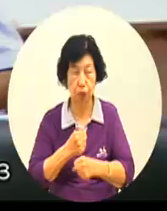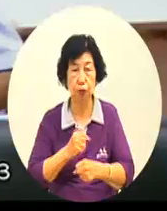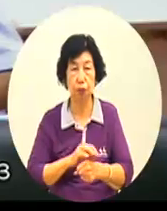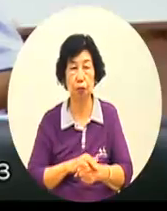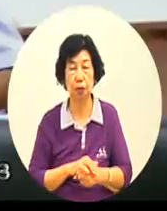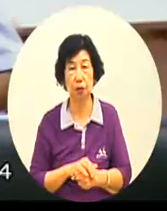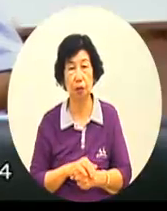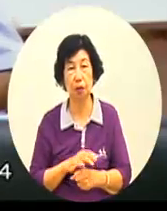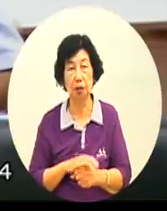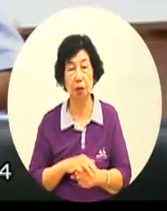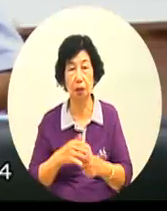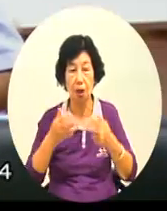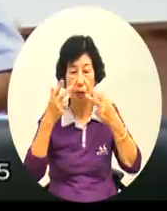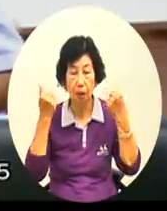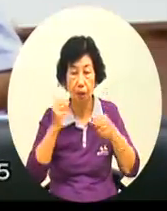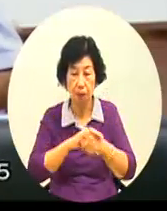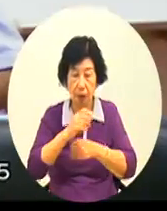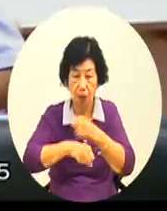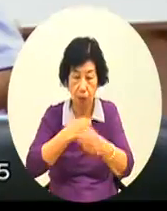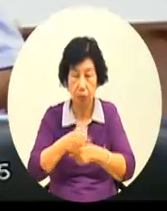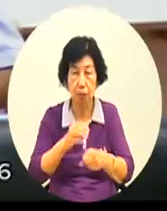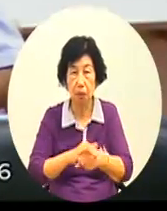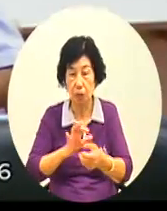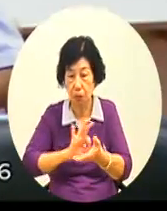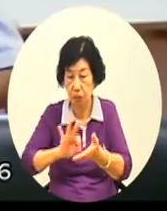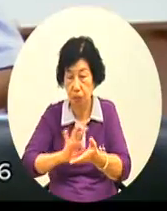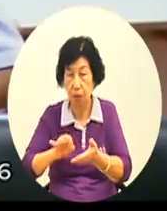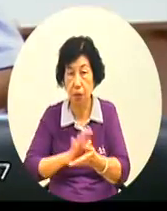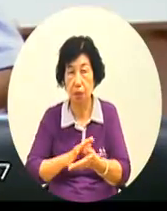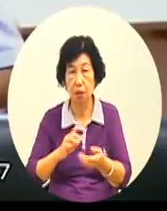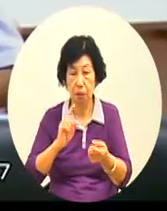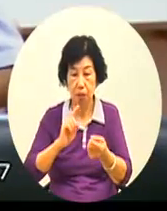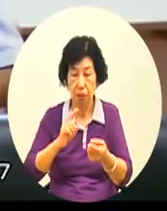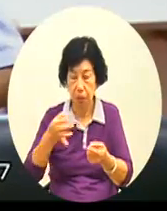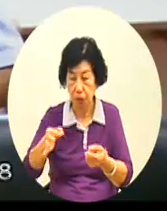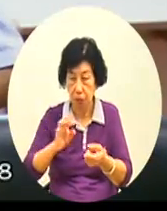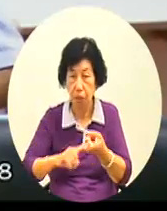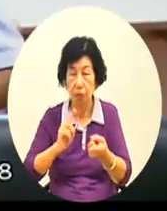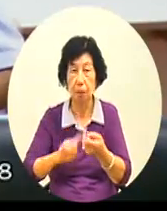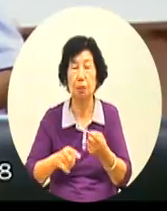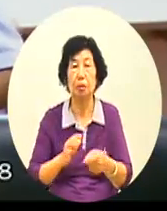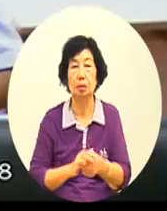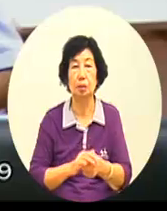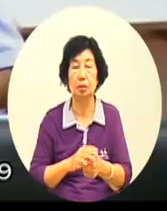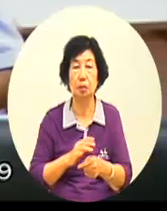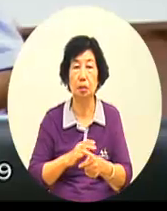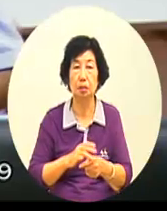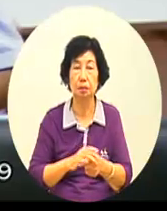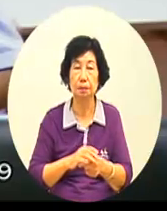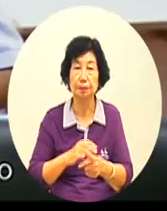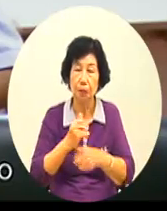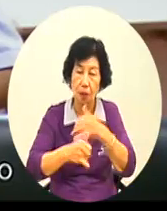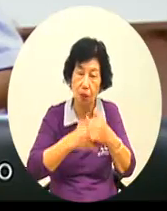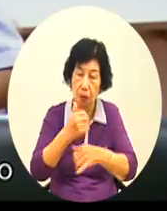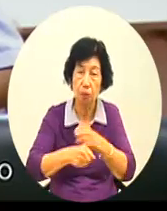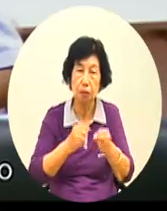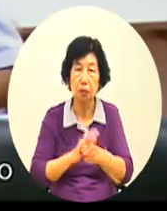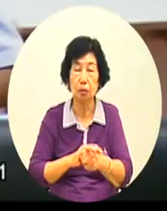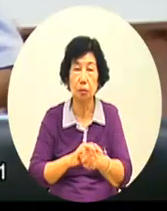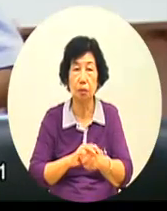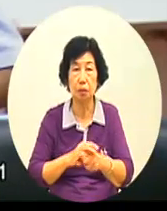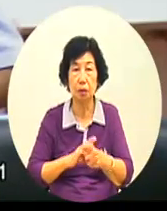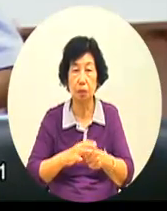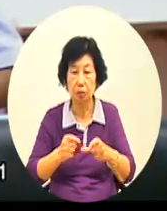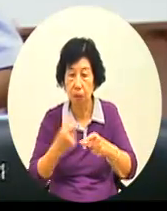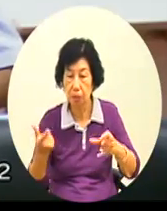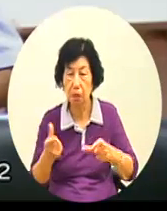理不合理，因为经费活动不公开，没